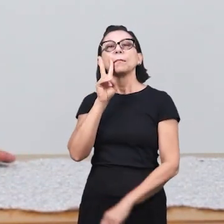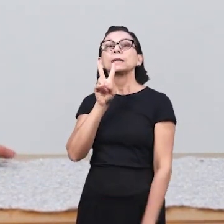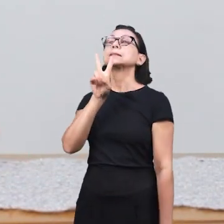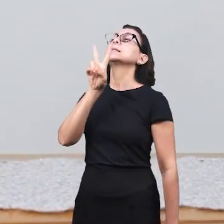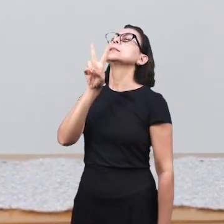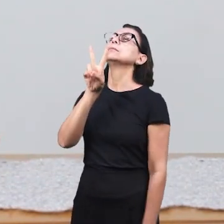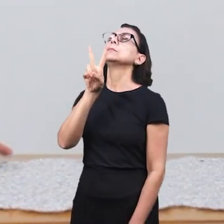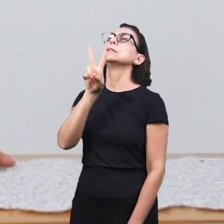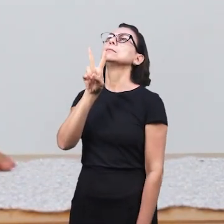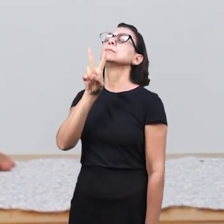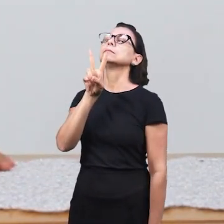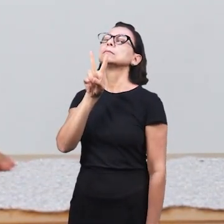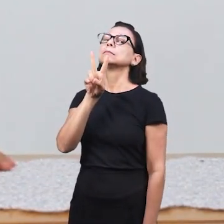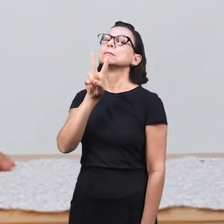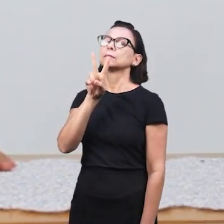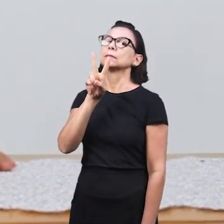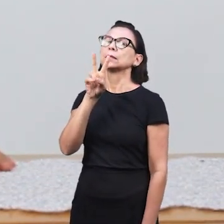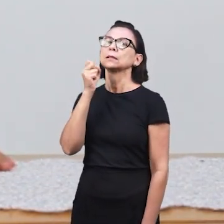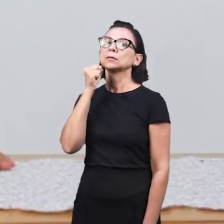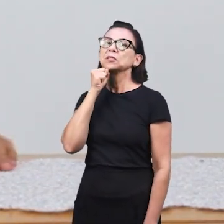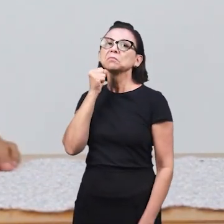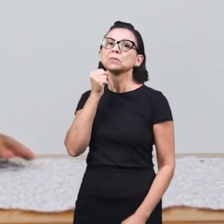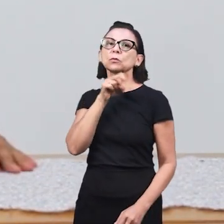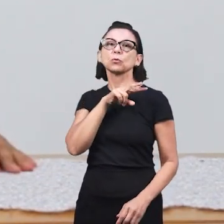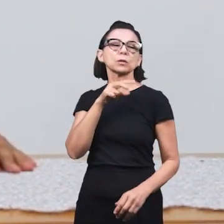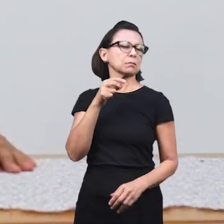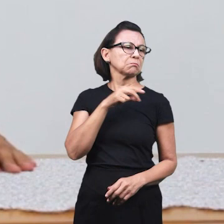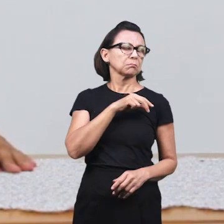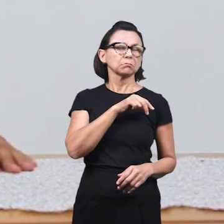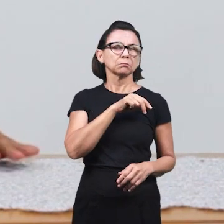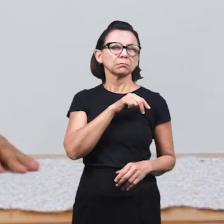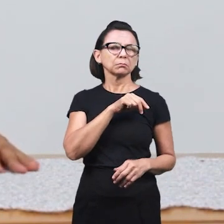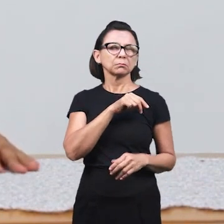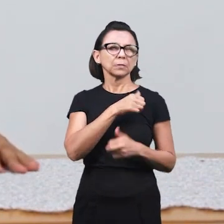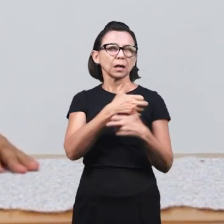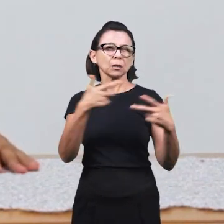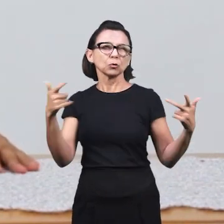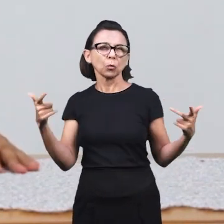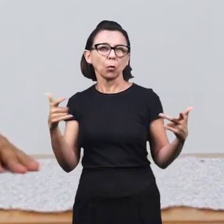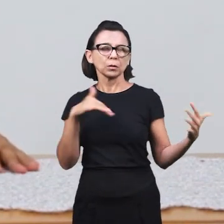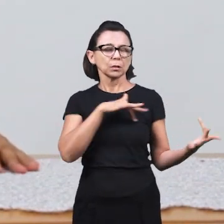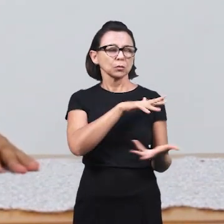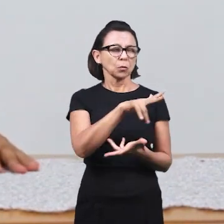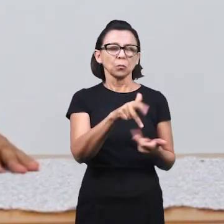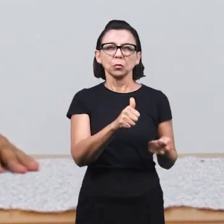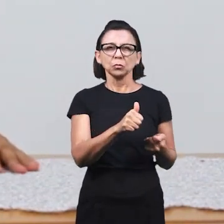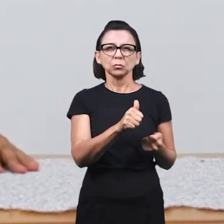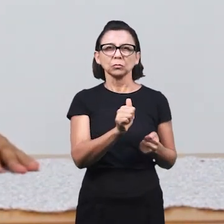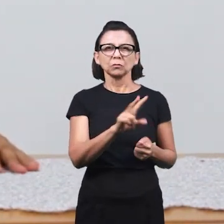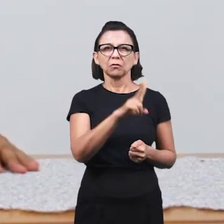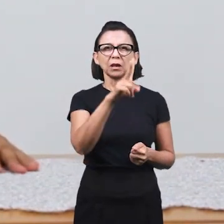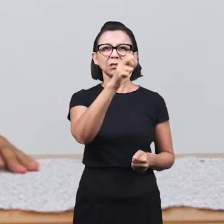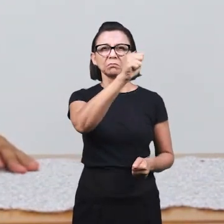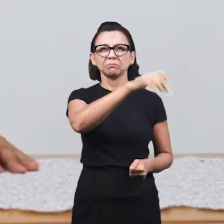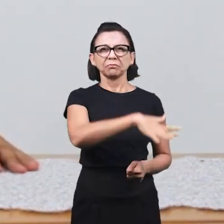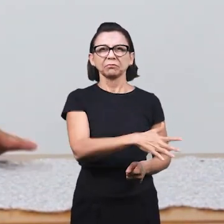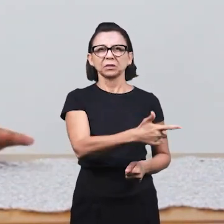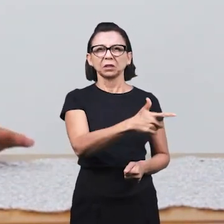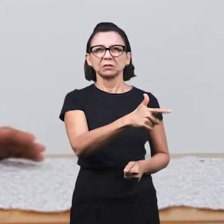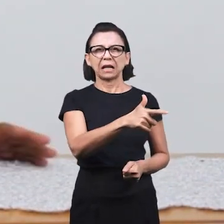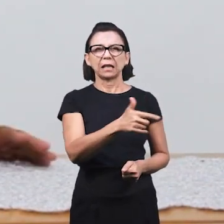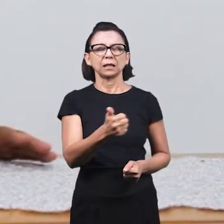мы тогда хотим засвидетельствовать, что нет ничего вокруг нас